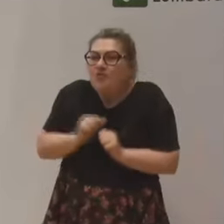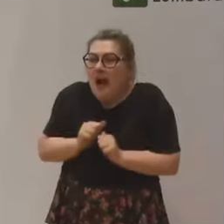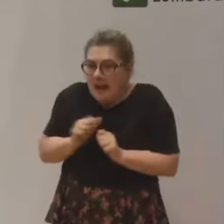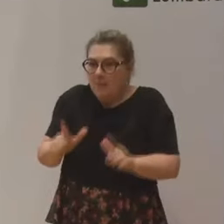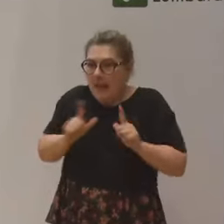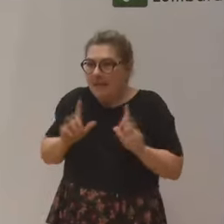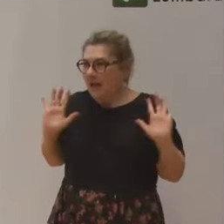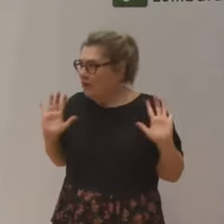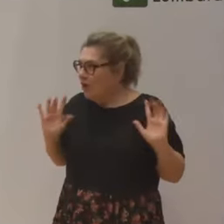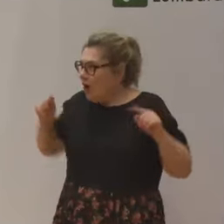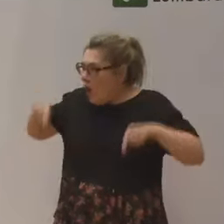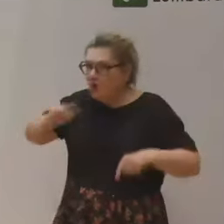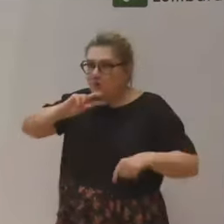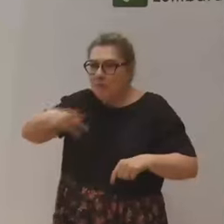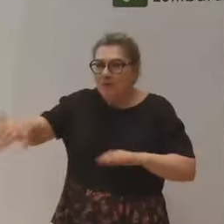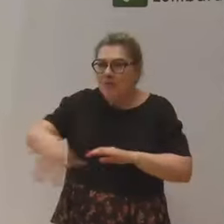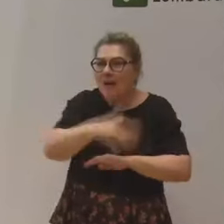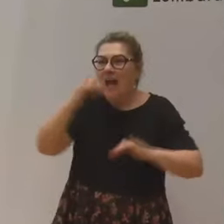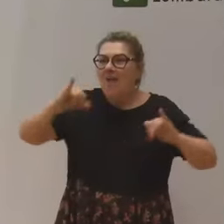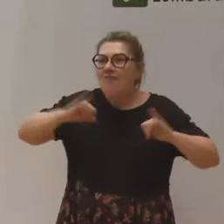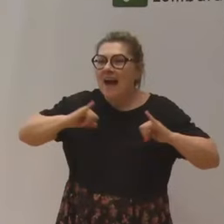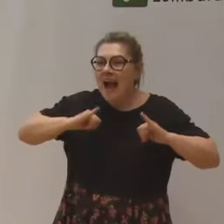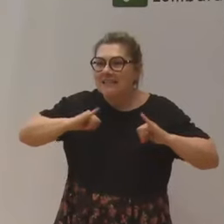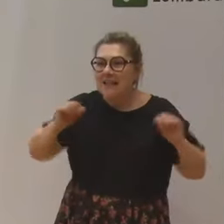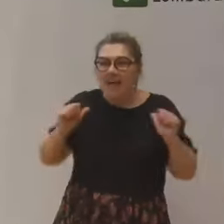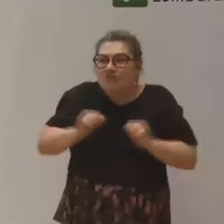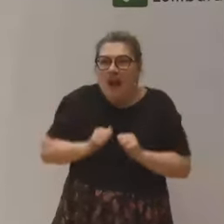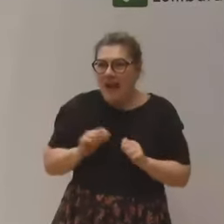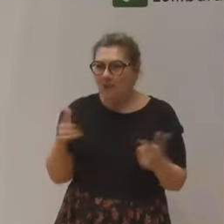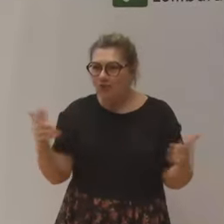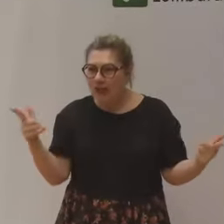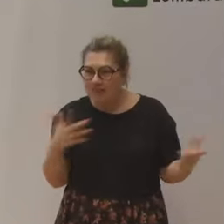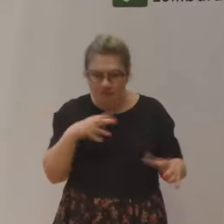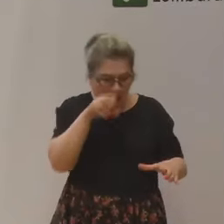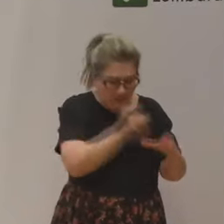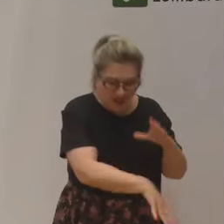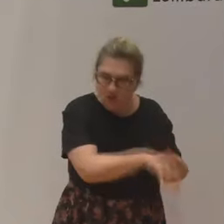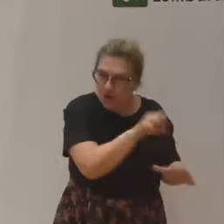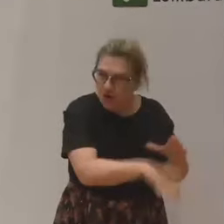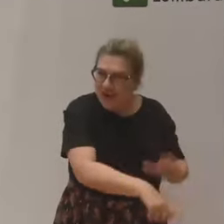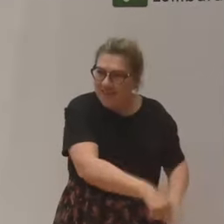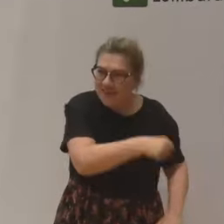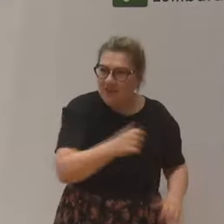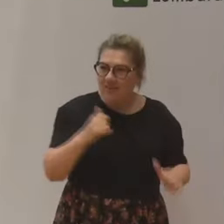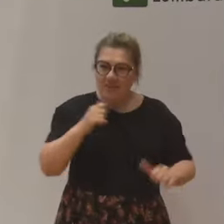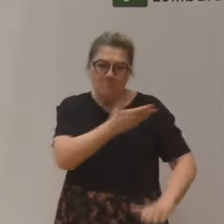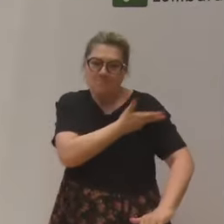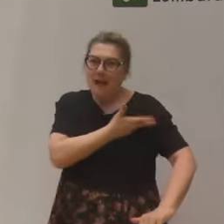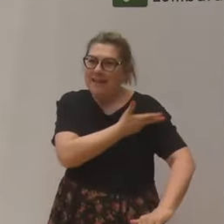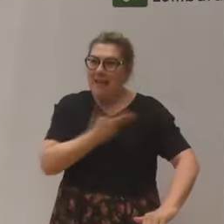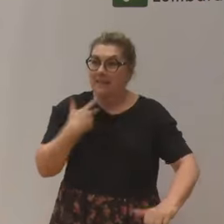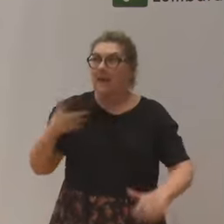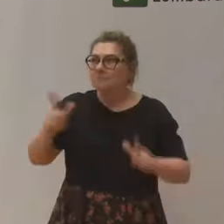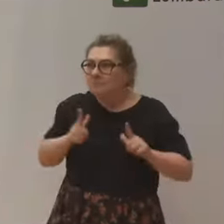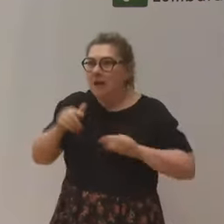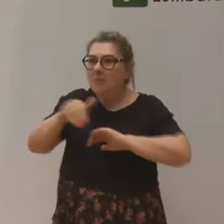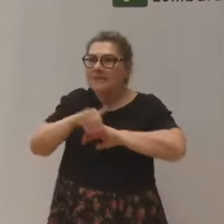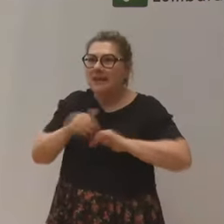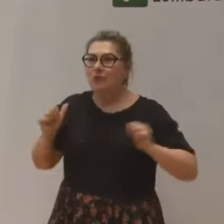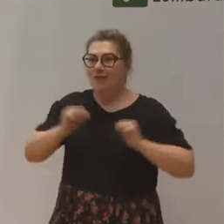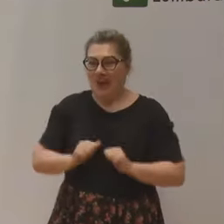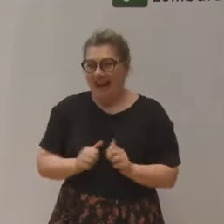oggi pomeriggio devo partire per le vacanze e quindi normalmente ero già in t-shirt, ero già in maglietta. E sono